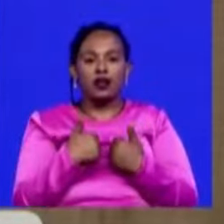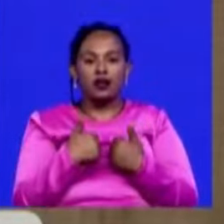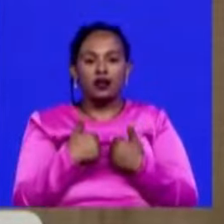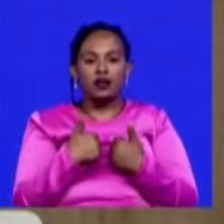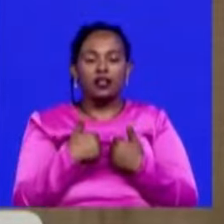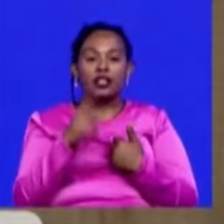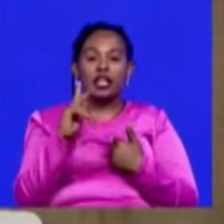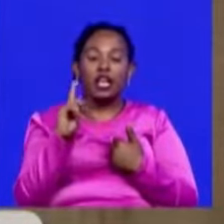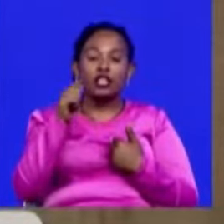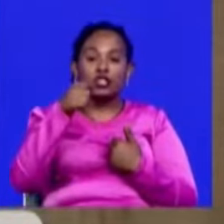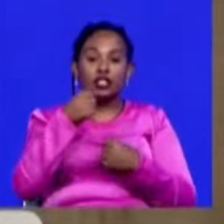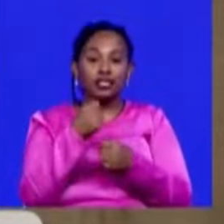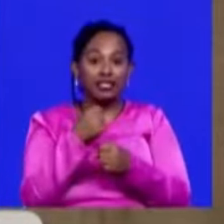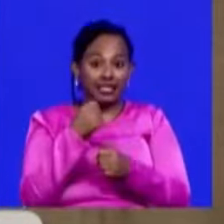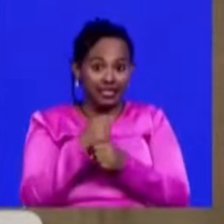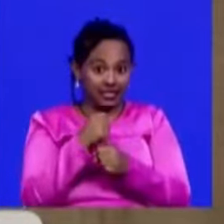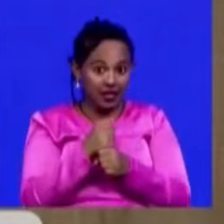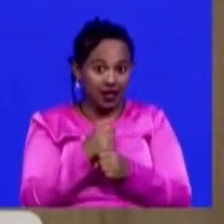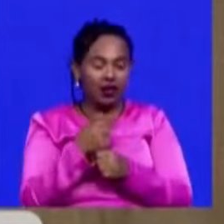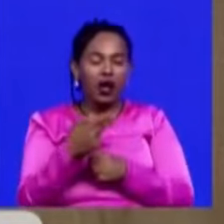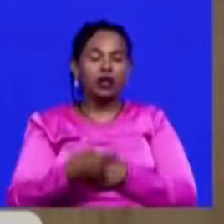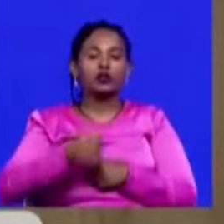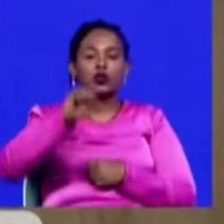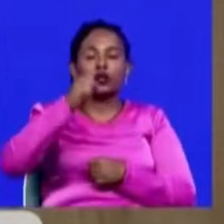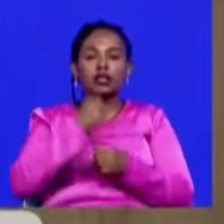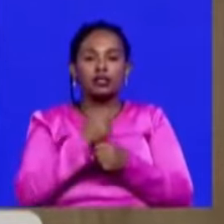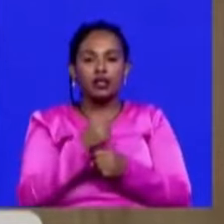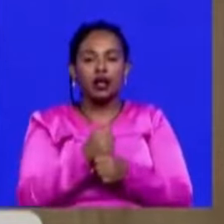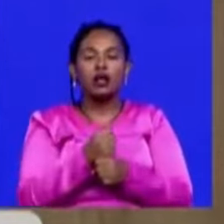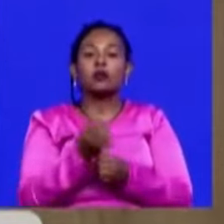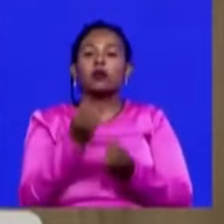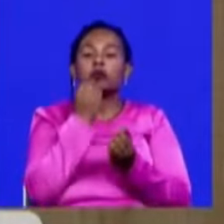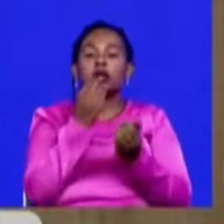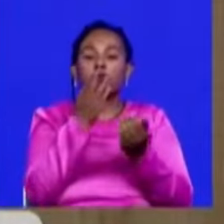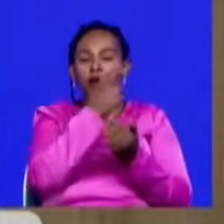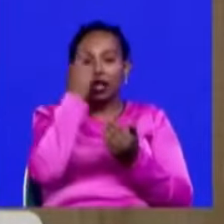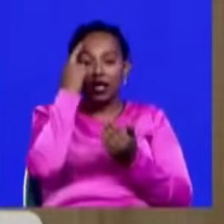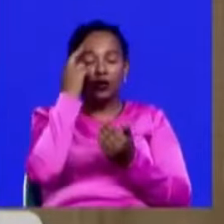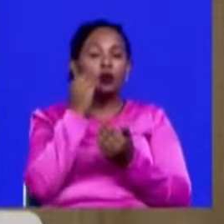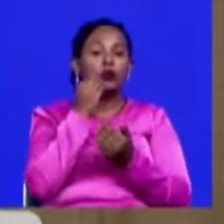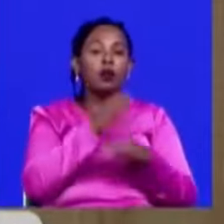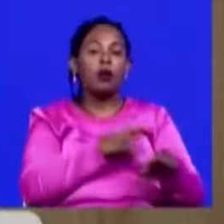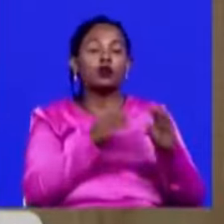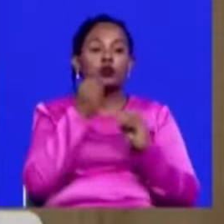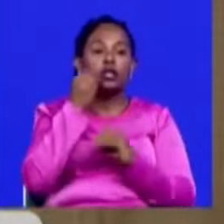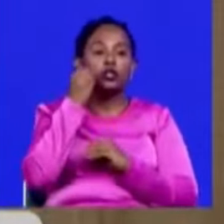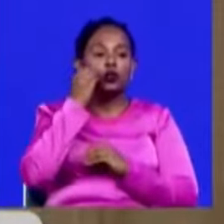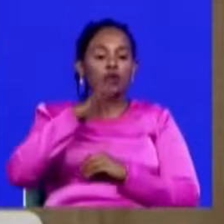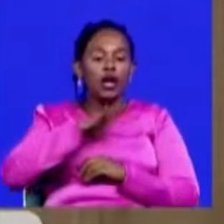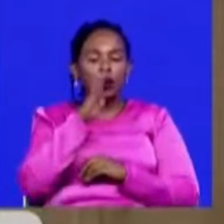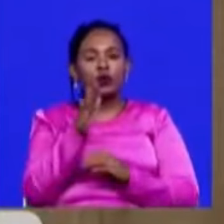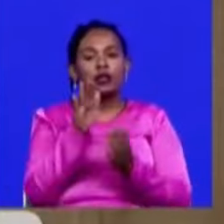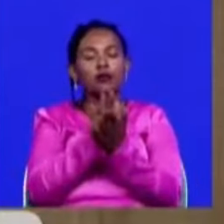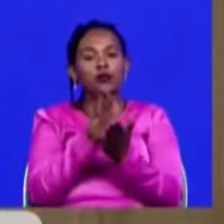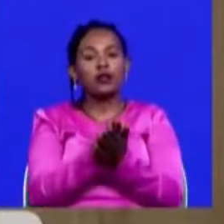ኬጂ እየሰራን ኤሌመንተሪ እየገነባን ሃይ ስኩል እየገነባን በምግብ ምክንያት ደግሞ ተማሪዎች ቤት እንዳይቀሩ የትምህርት ቤት ምገባዎች